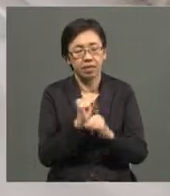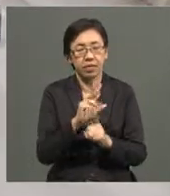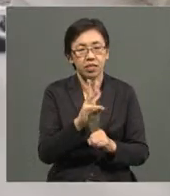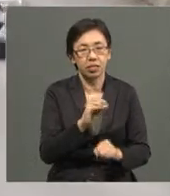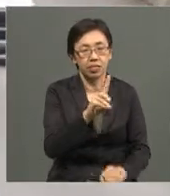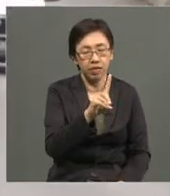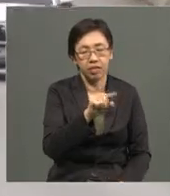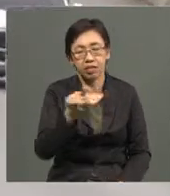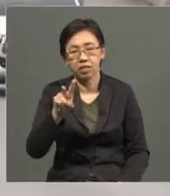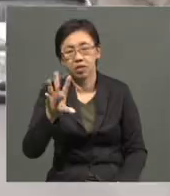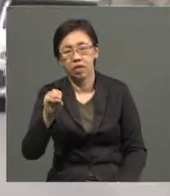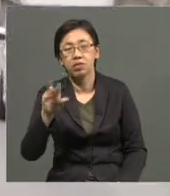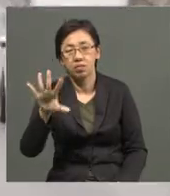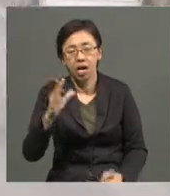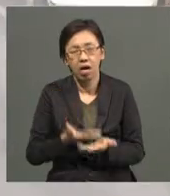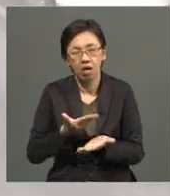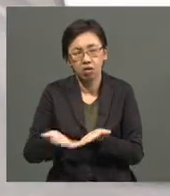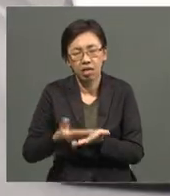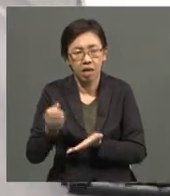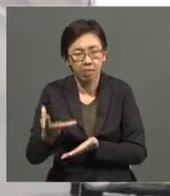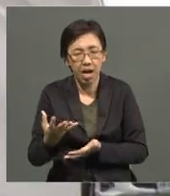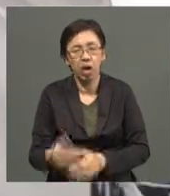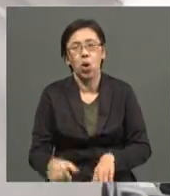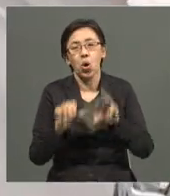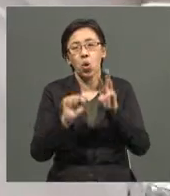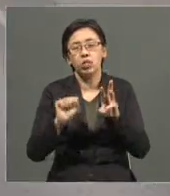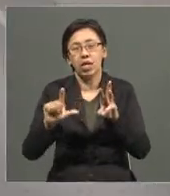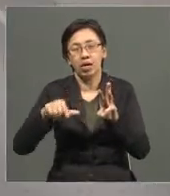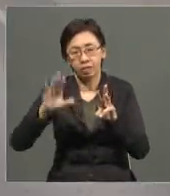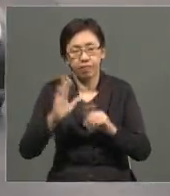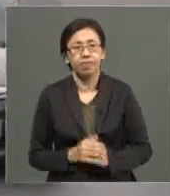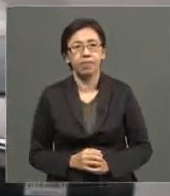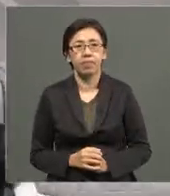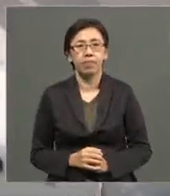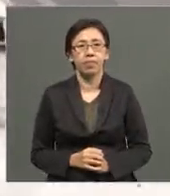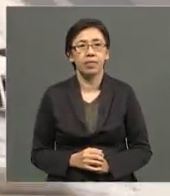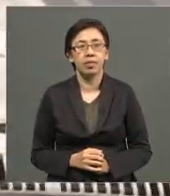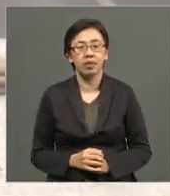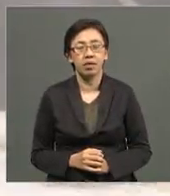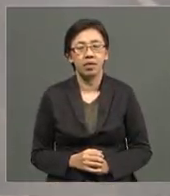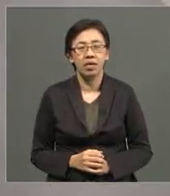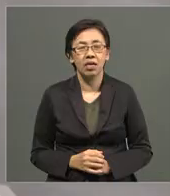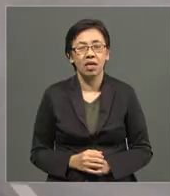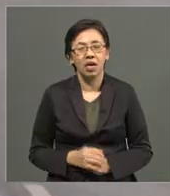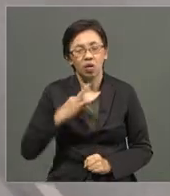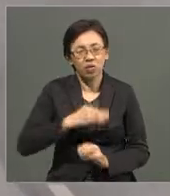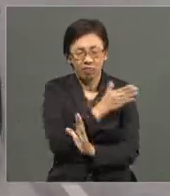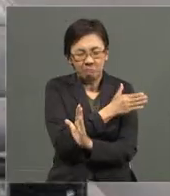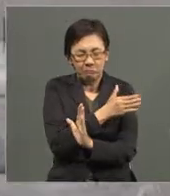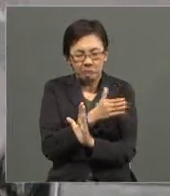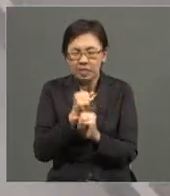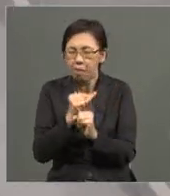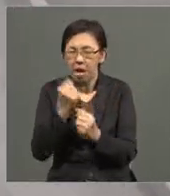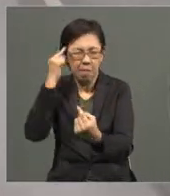2561ถึง2565สูงถึงกว่า 600,000 ล้านบาทนะคะสะท้อนว่าสิ่งที่ทำมานั้นยังไม่บรรลุเป้าหมาย